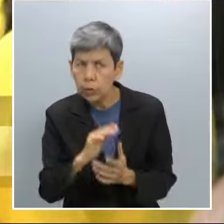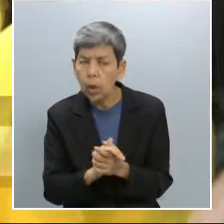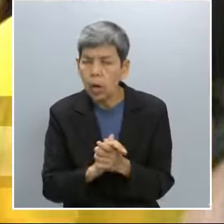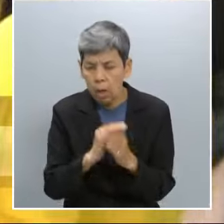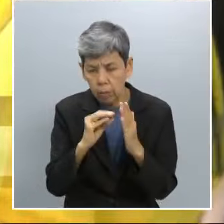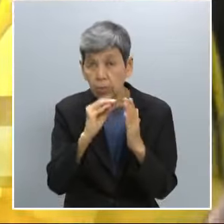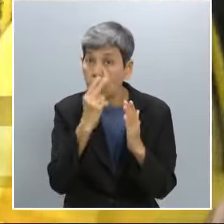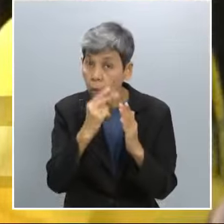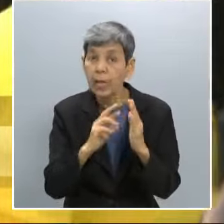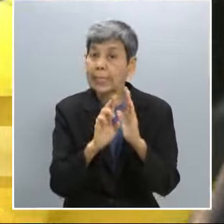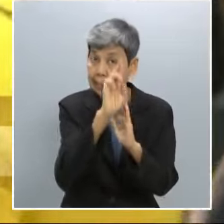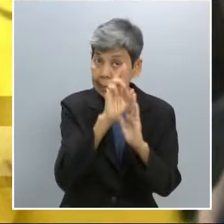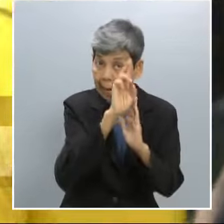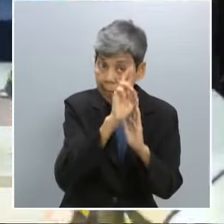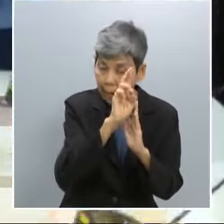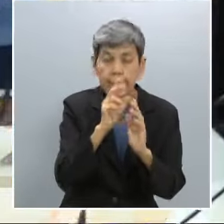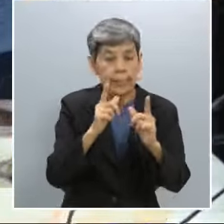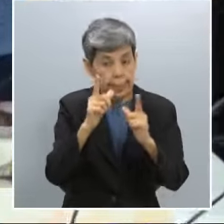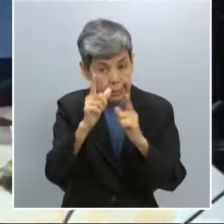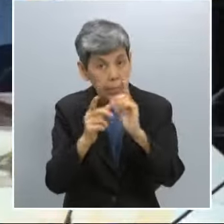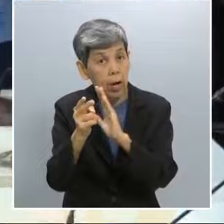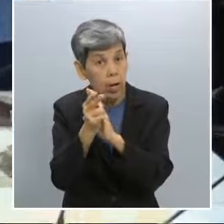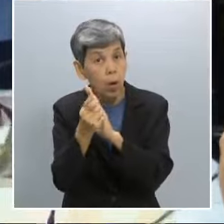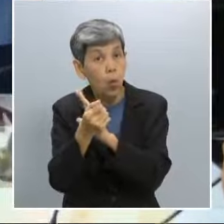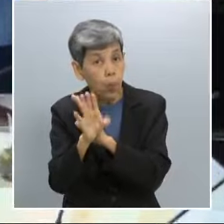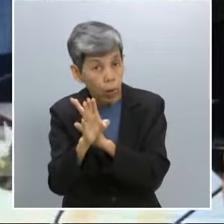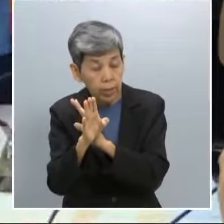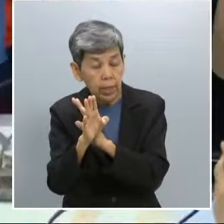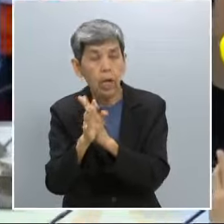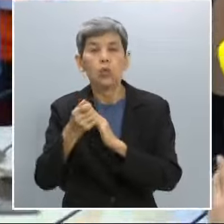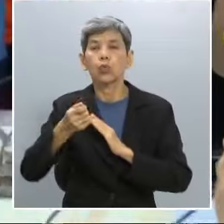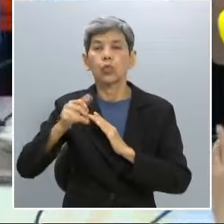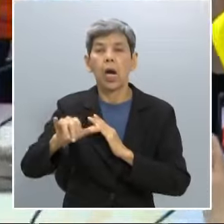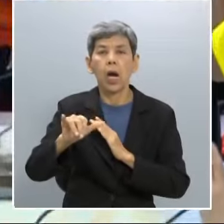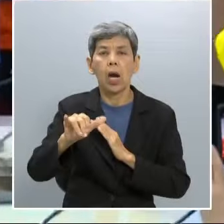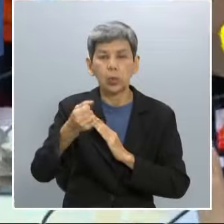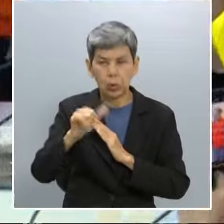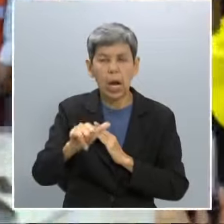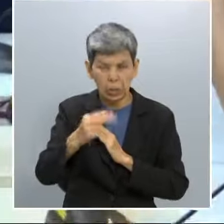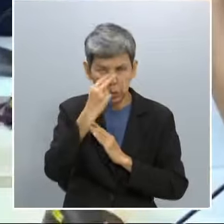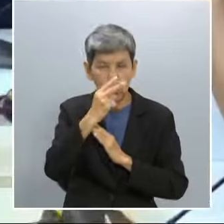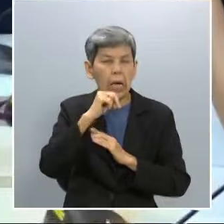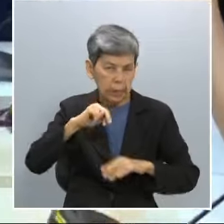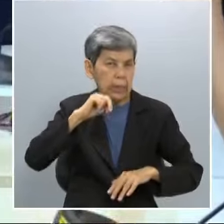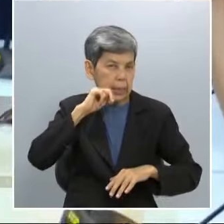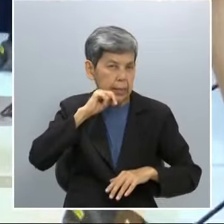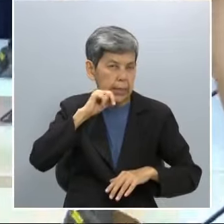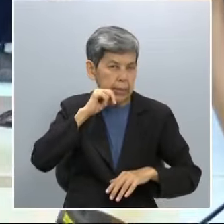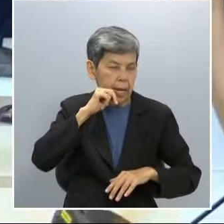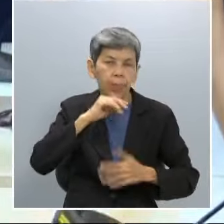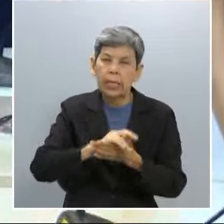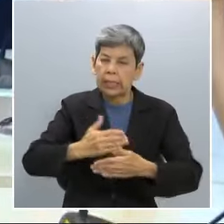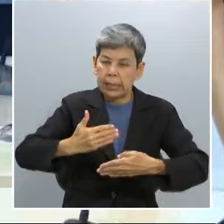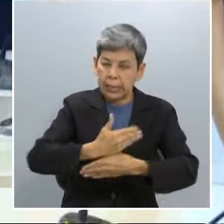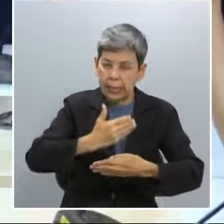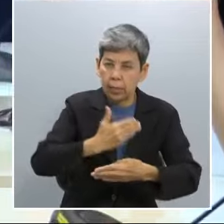างๆตั้งแต่เชียงรายเลยหนองคายอุบลอยุธยาก็ต้องระวังเรื่องน้ำที่ปล่อยมาจากเขื่อนชัย